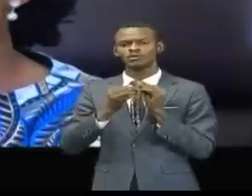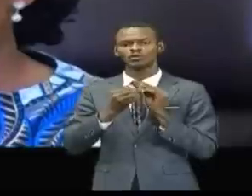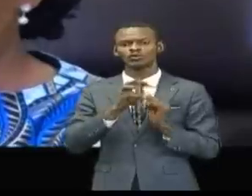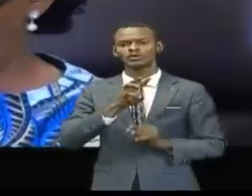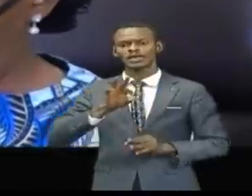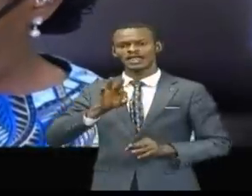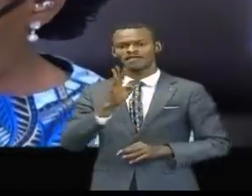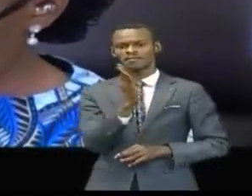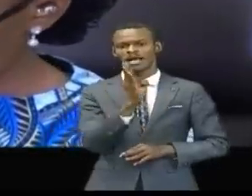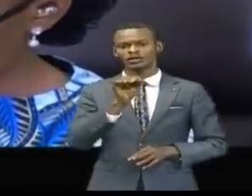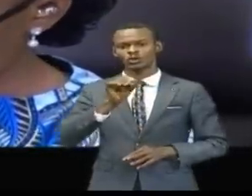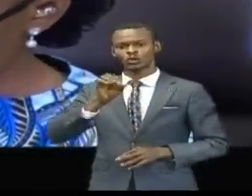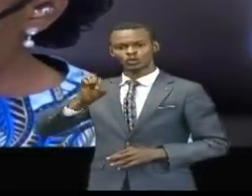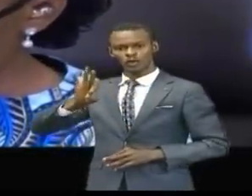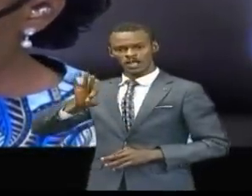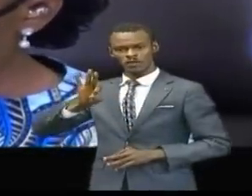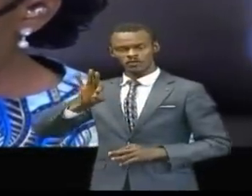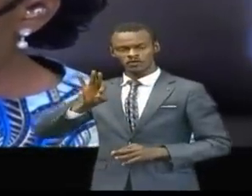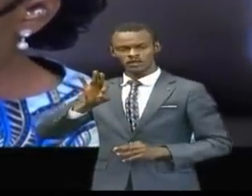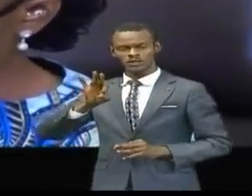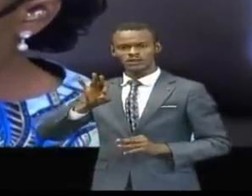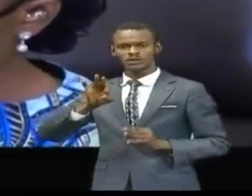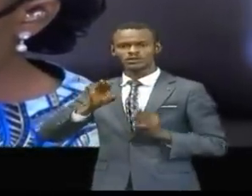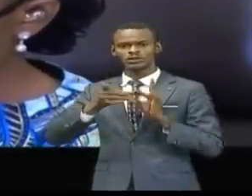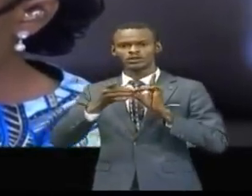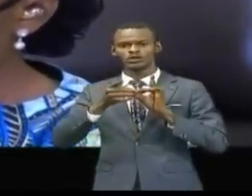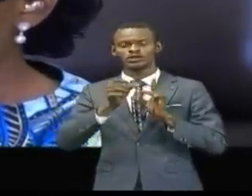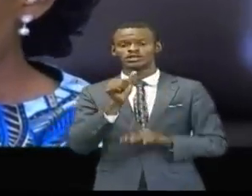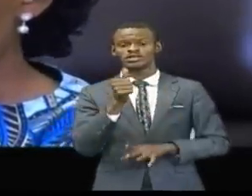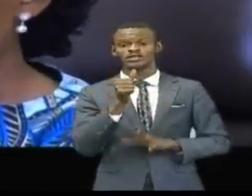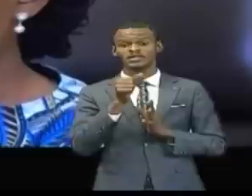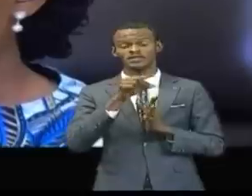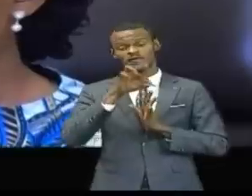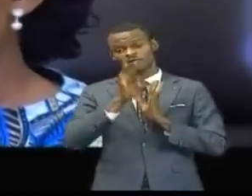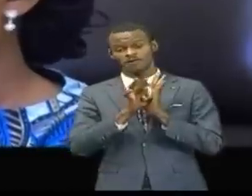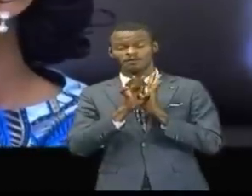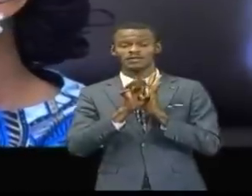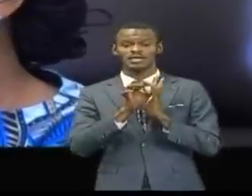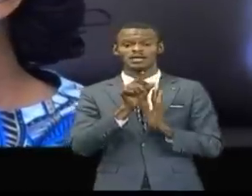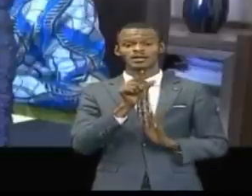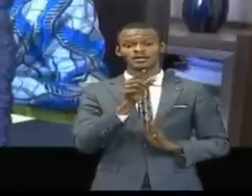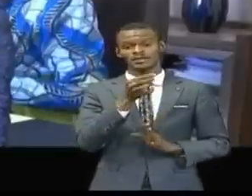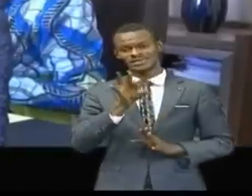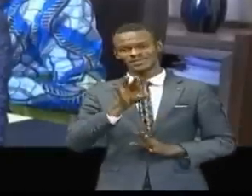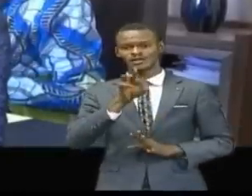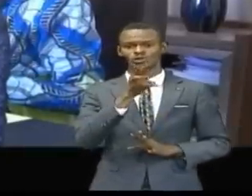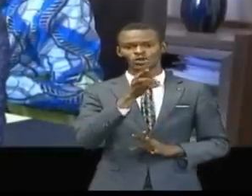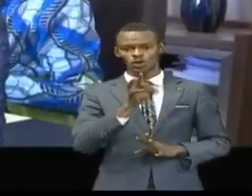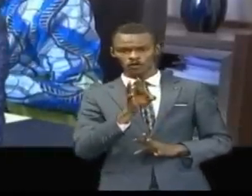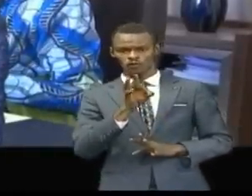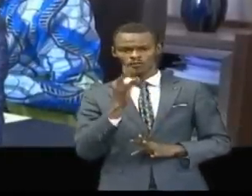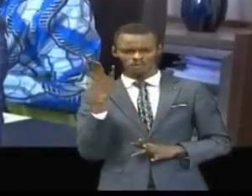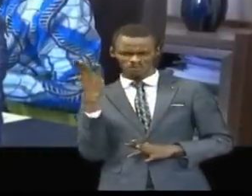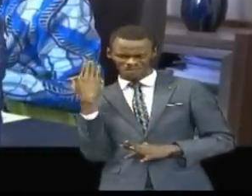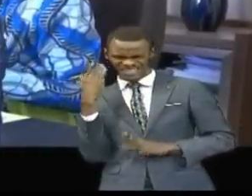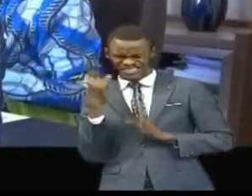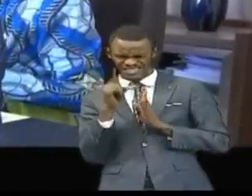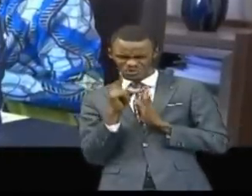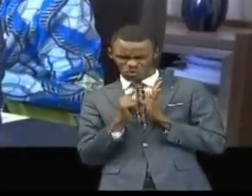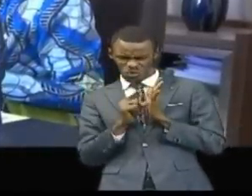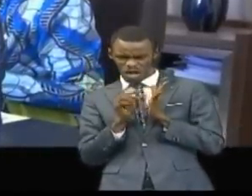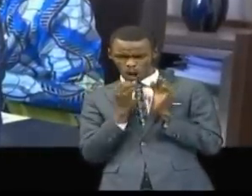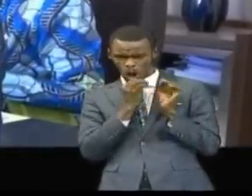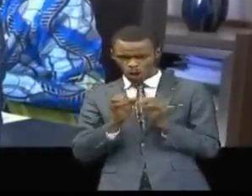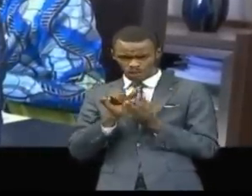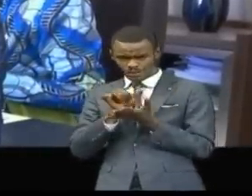69/009 du 10 février 1969 a institué en République démocratique du Congo en